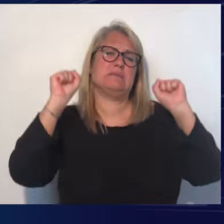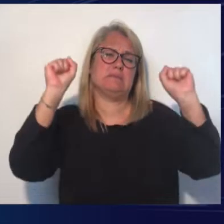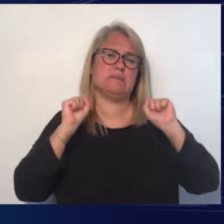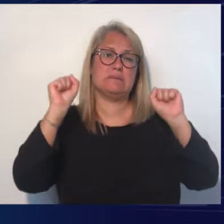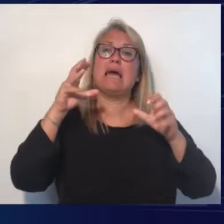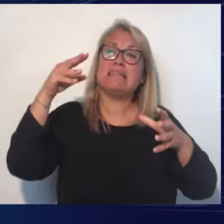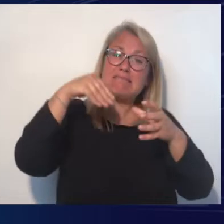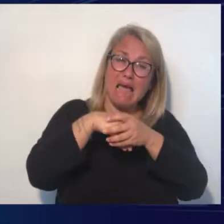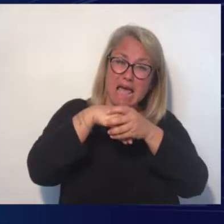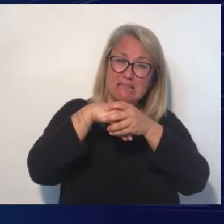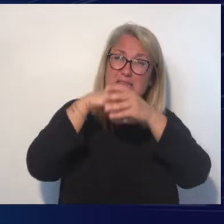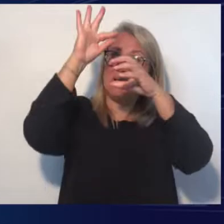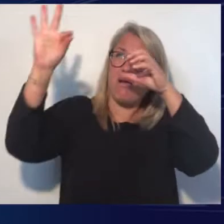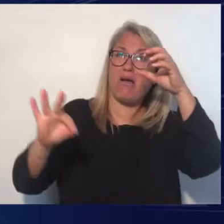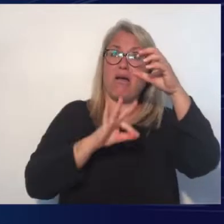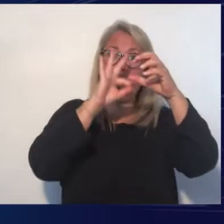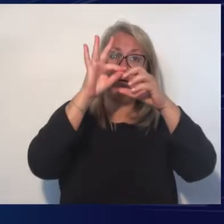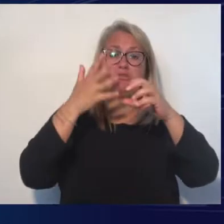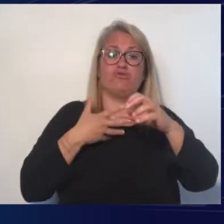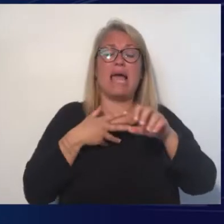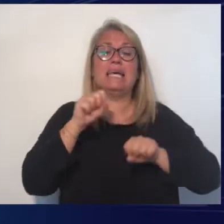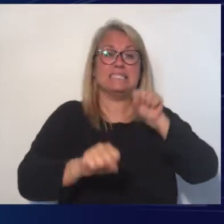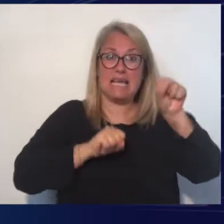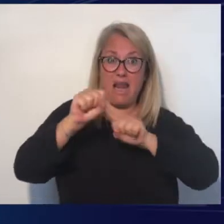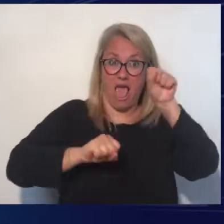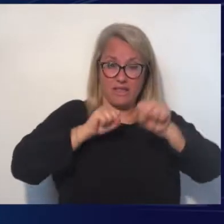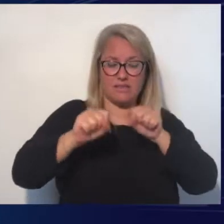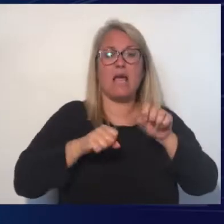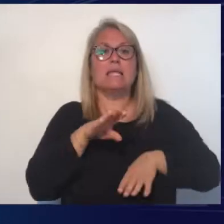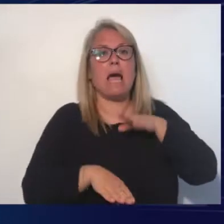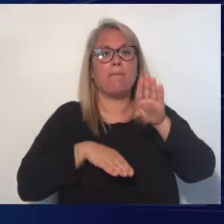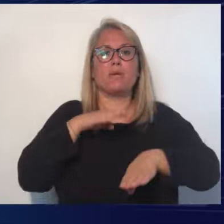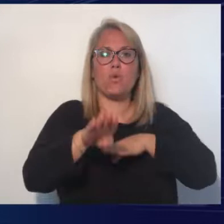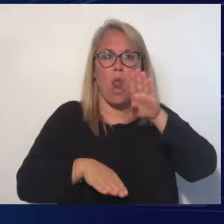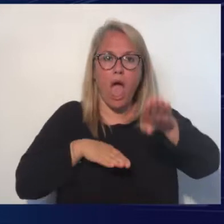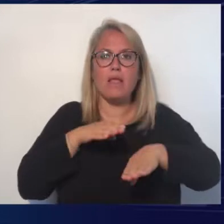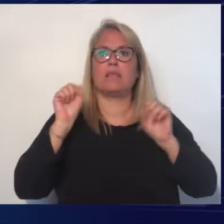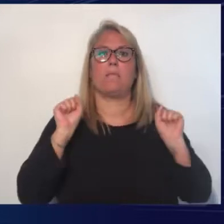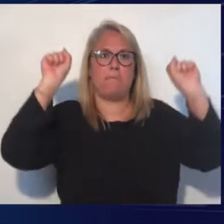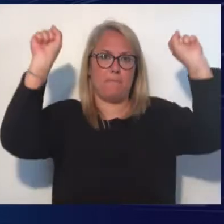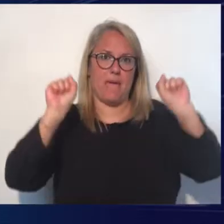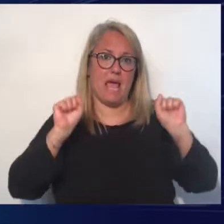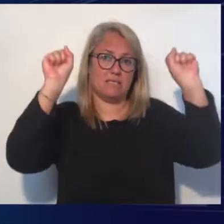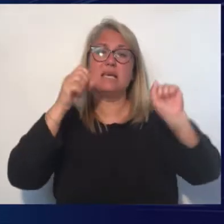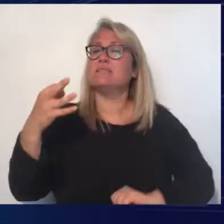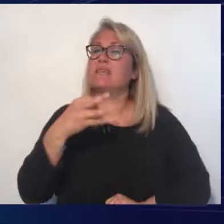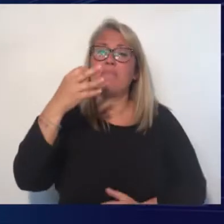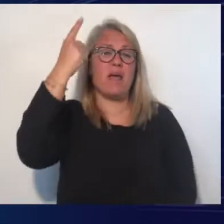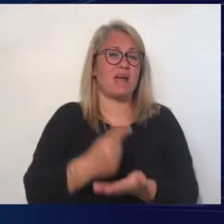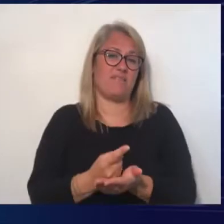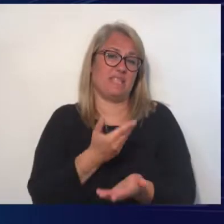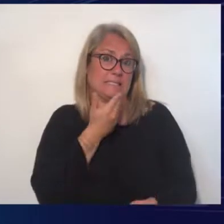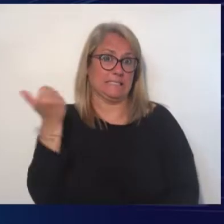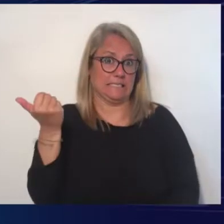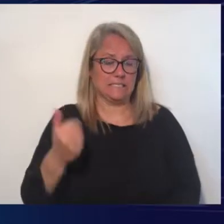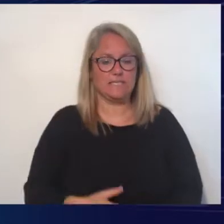attrezzi specifici, una cyclette spaziale, un tapis roulant e una macchina per i pesi, ovviamente tutti per condizioni di microgravità. E